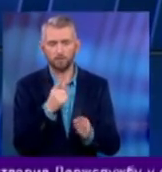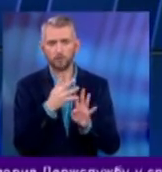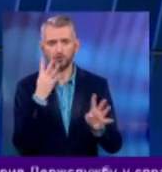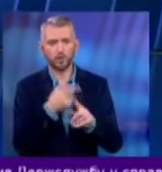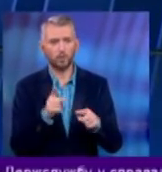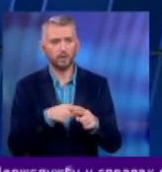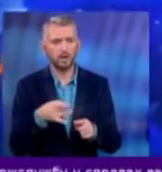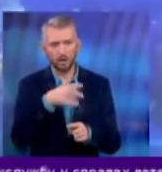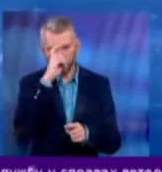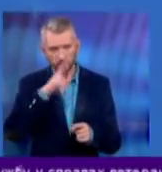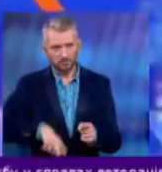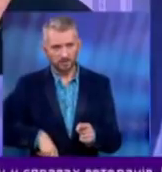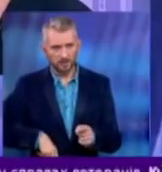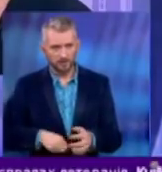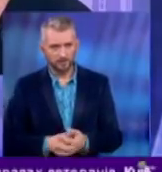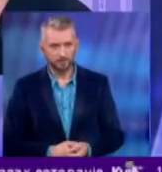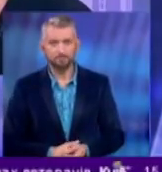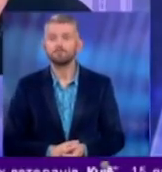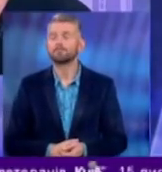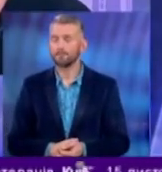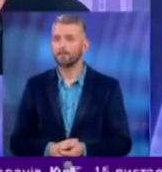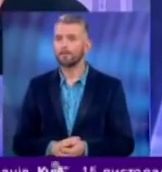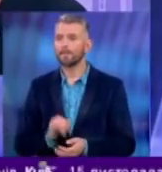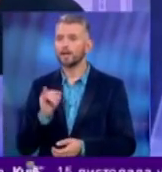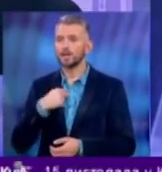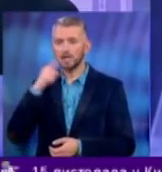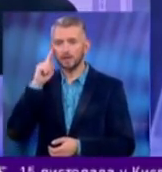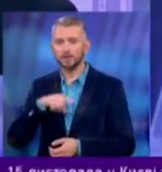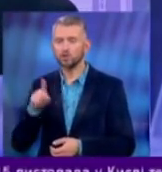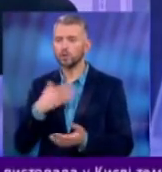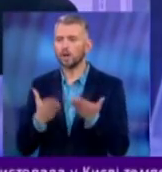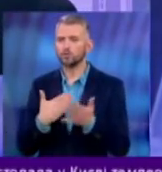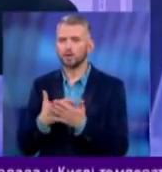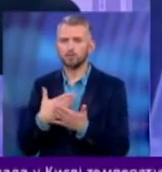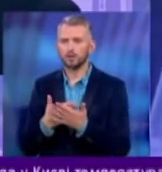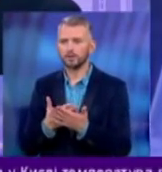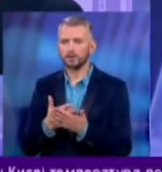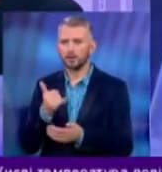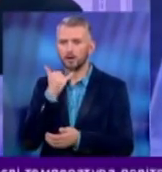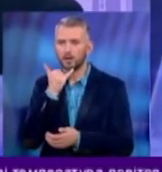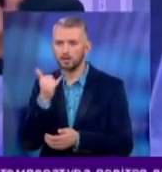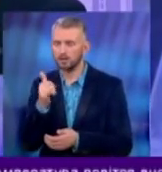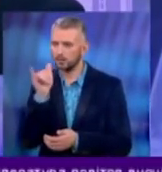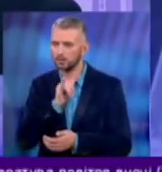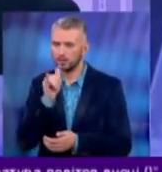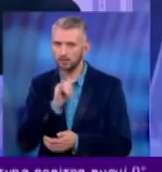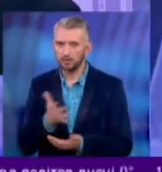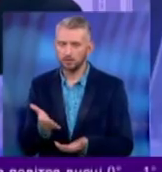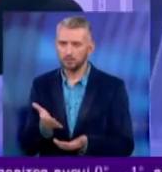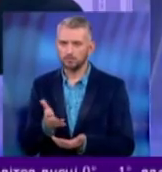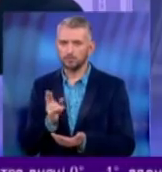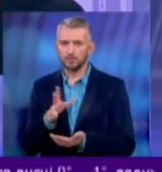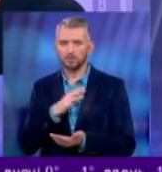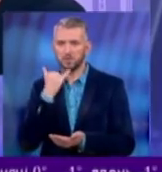це райдержадміністрація. Угу. І я знаю, що якщо, наприклад, не вдалося додзвонитися, як